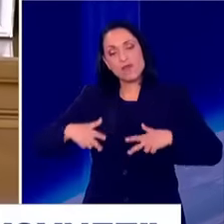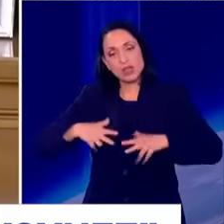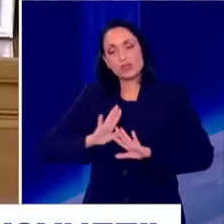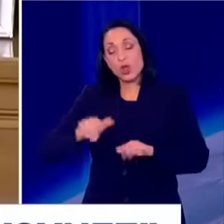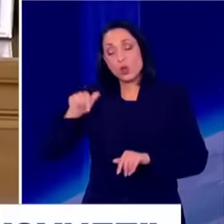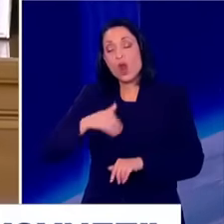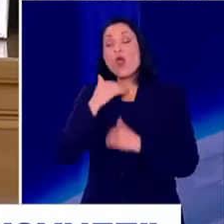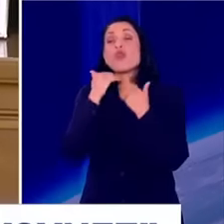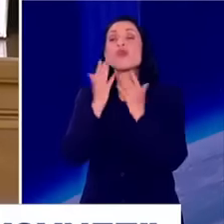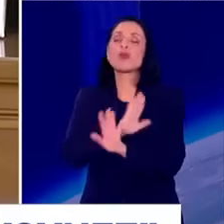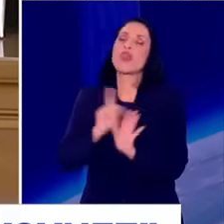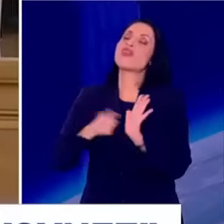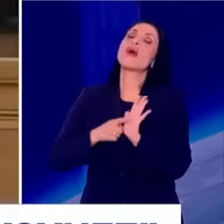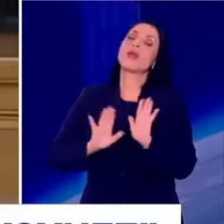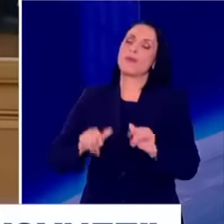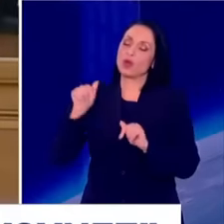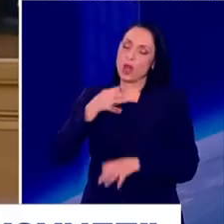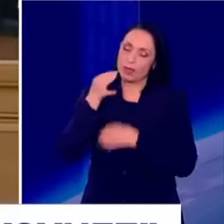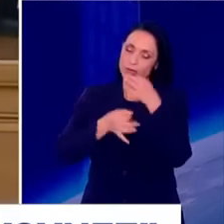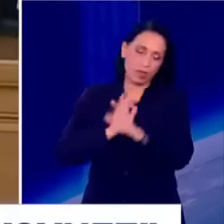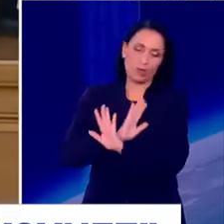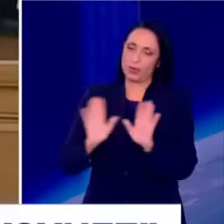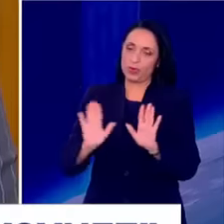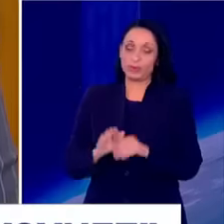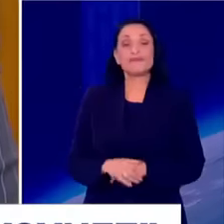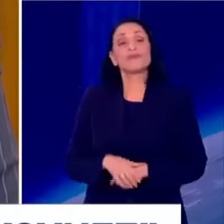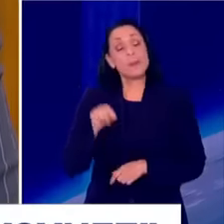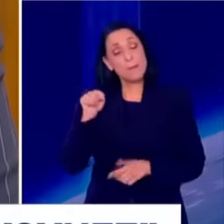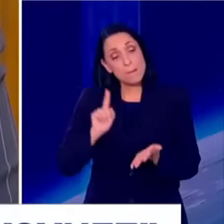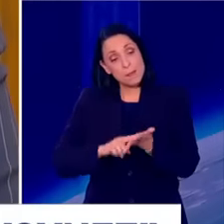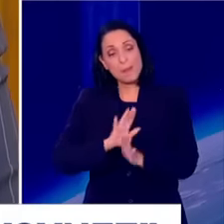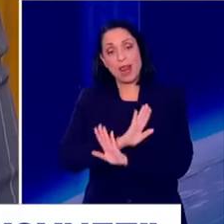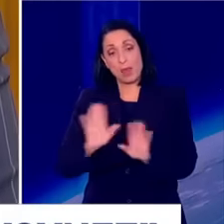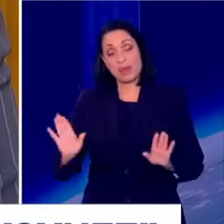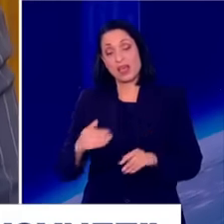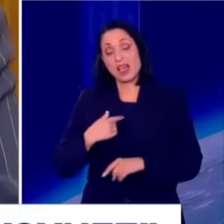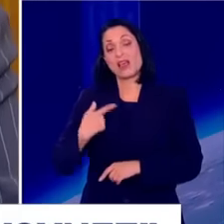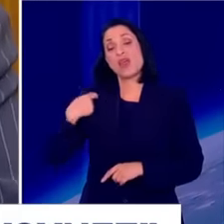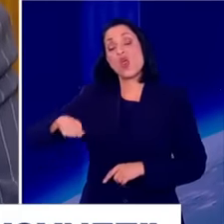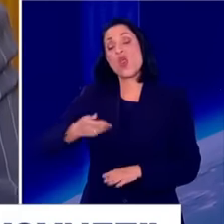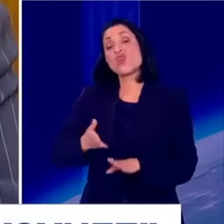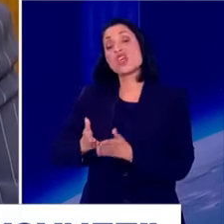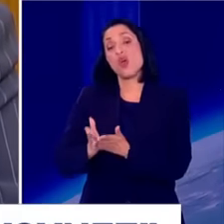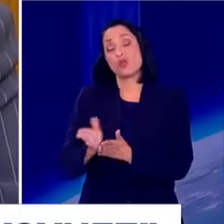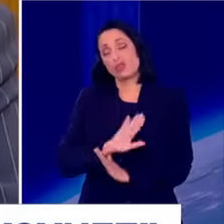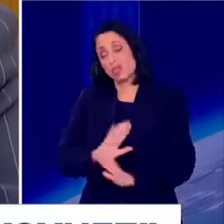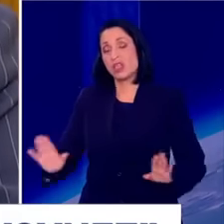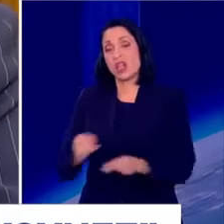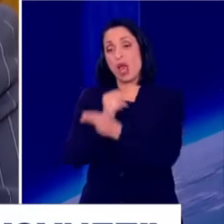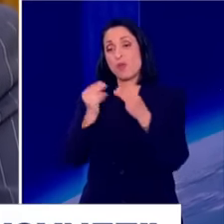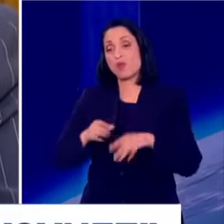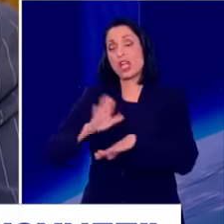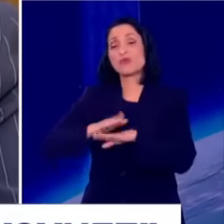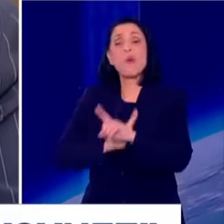πρέπει να μιλήσουμε. Και καλό είναι να μην μιλάει και κανείς πια. Πρέπει όμως να αποδοθεί δικαιοσύνη για να ησυχάσουν και οι ψυχές αυτών των παιδιών